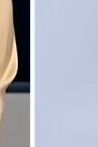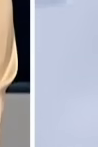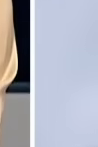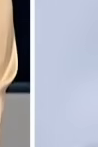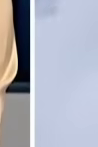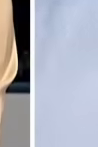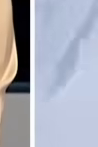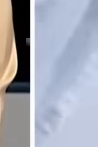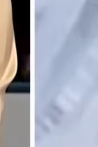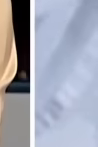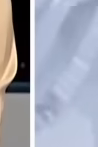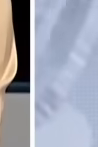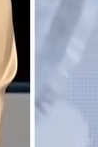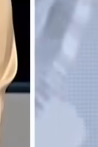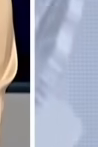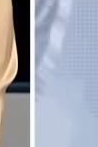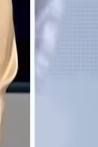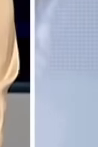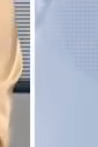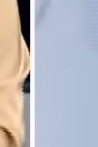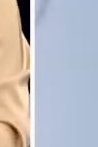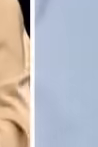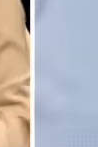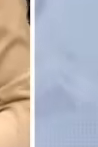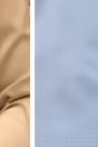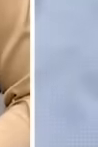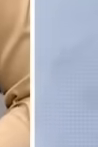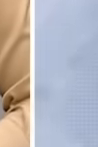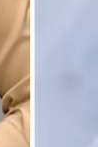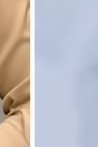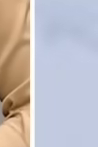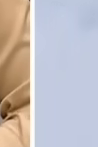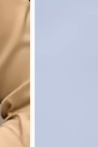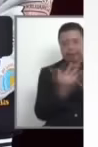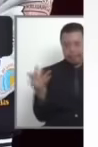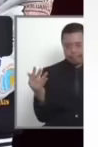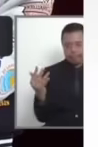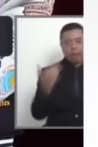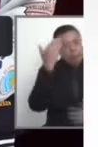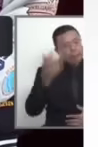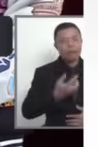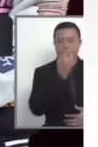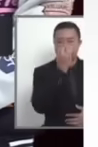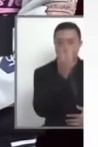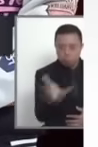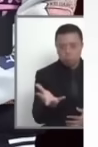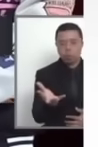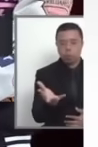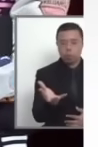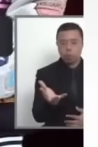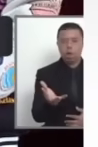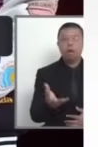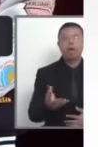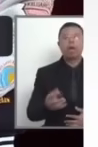mahasiswa, ketika mahasiswa dia aktivis, dia juga punya pengalaman di sebagai